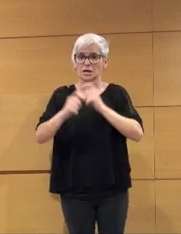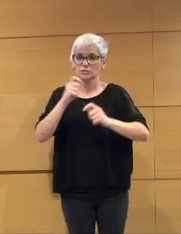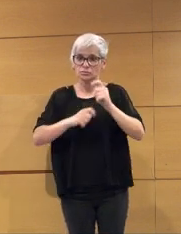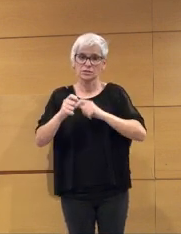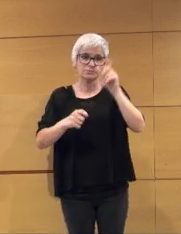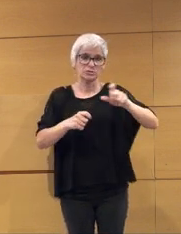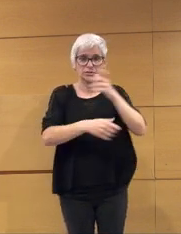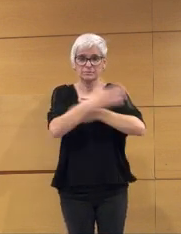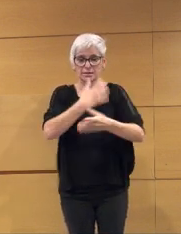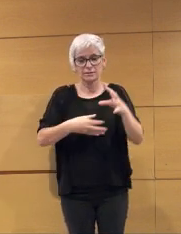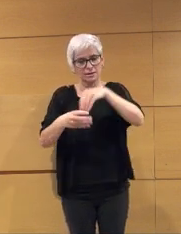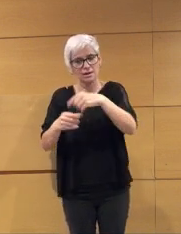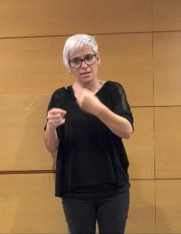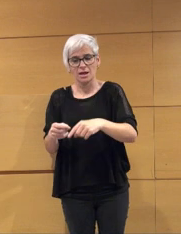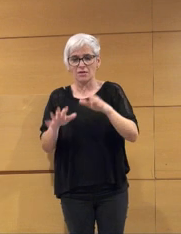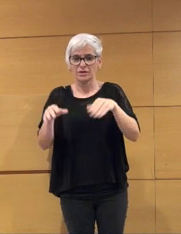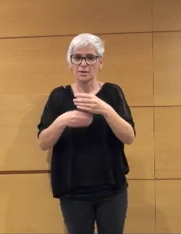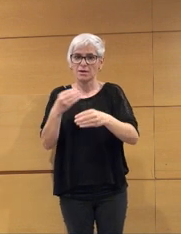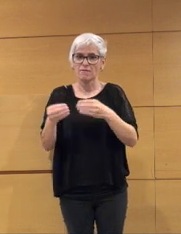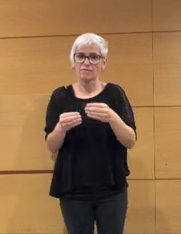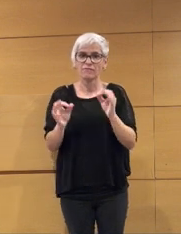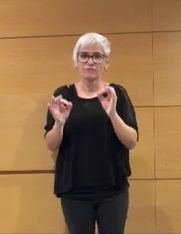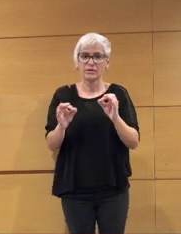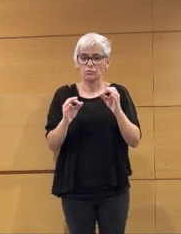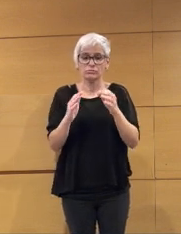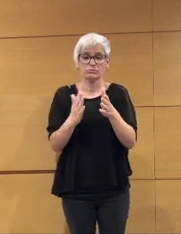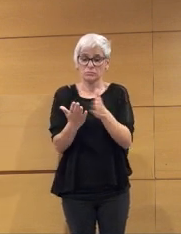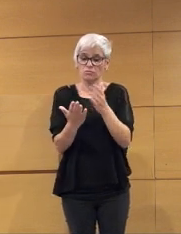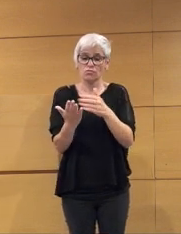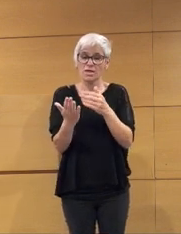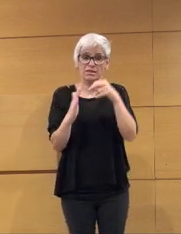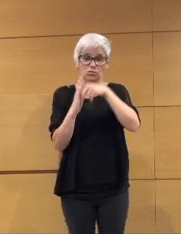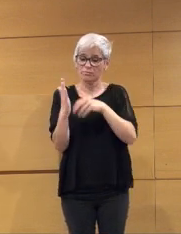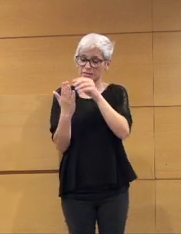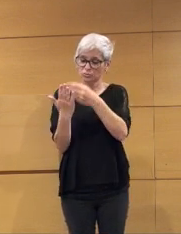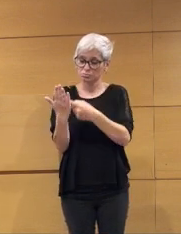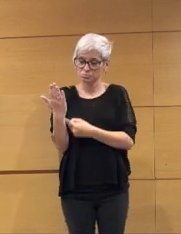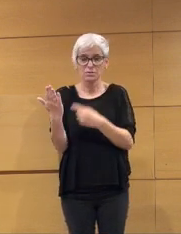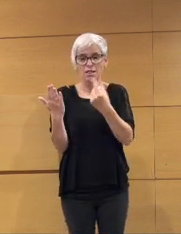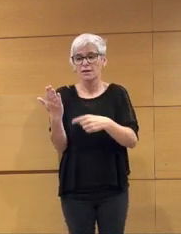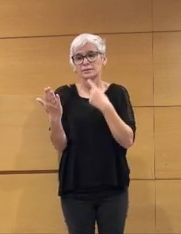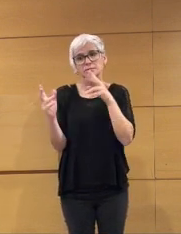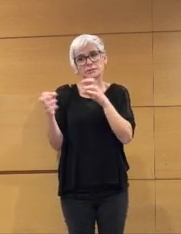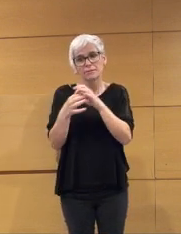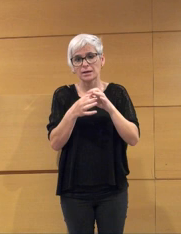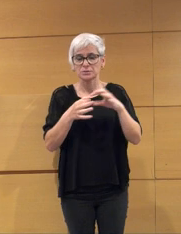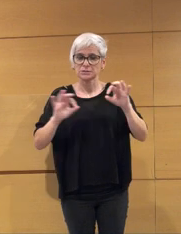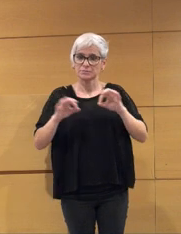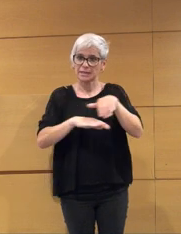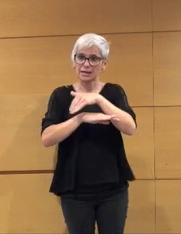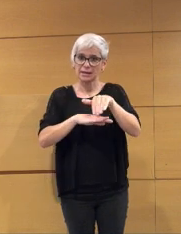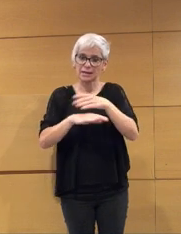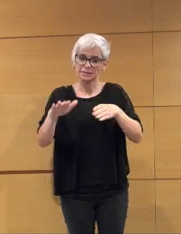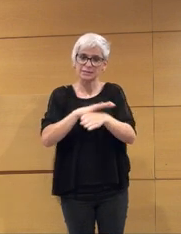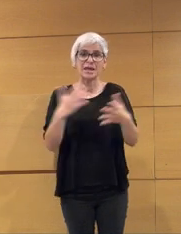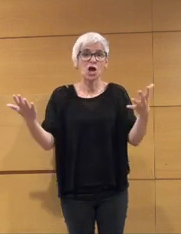amb discapacitat, vam acabar fent un fullet divulgatiu sobre com fer un espectacle de carrer